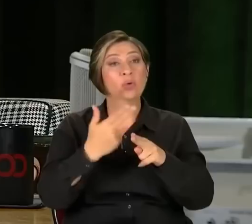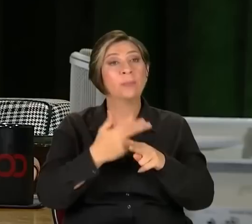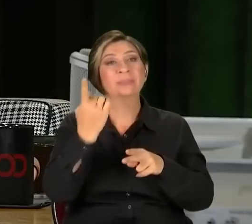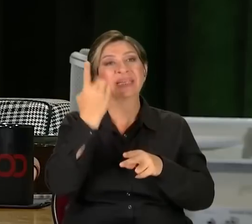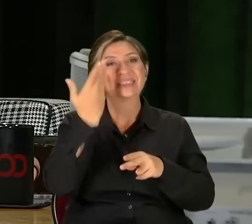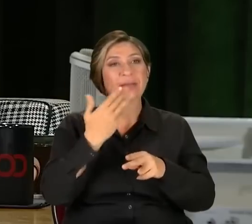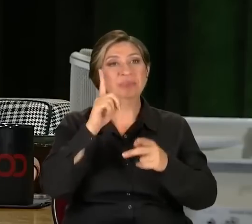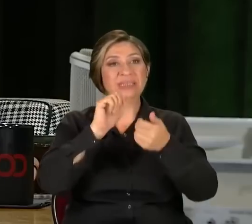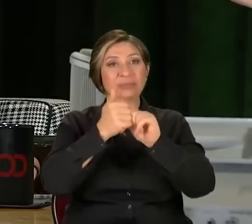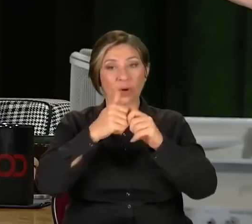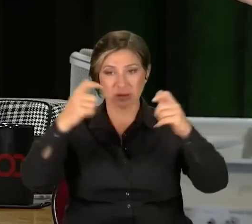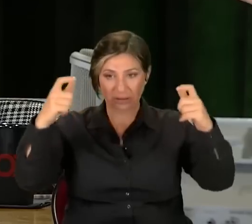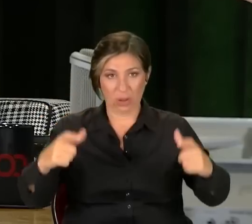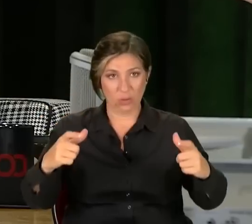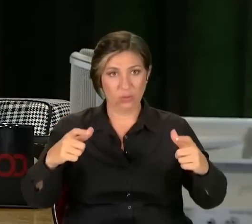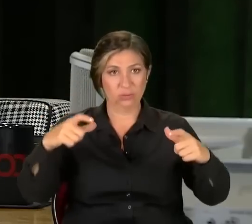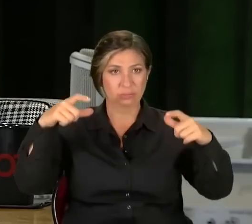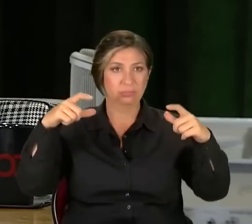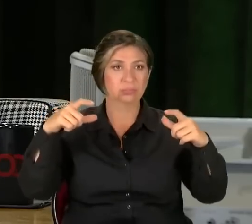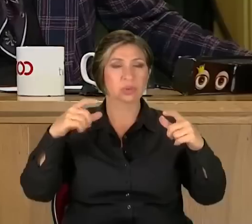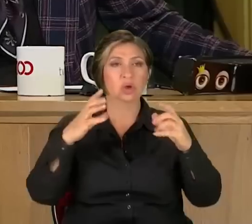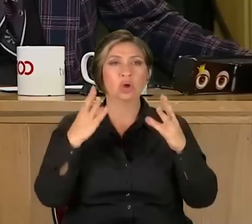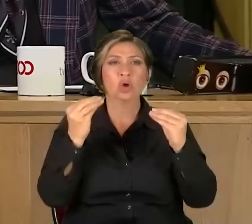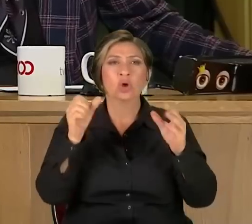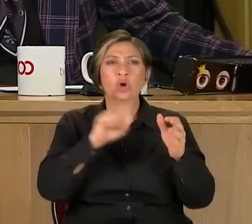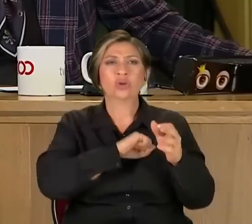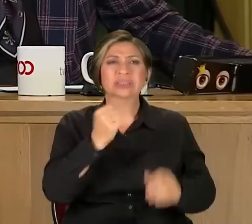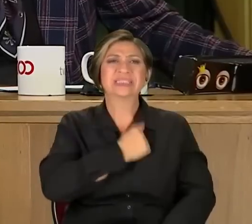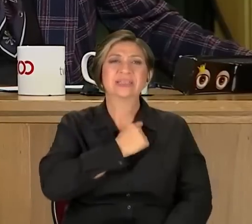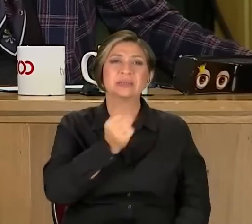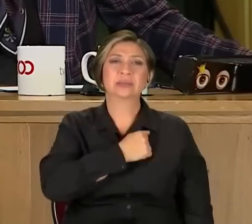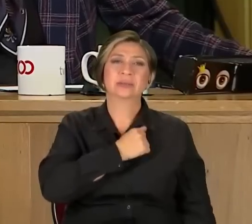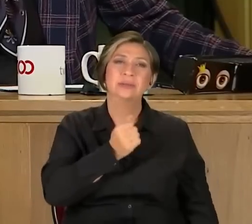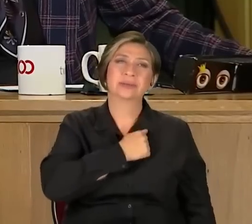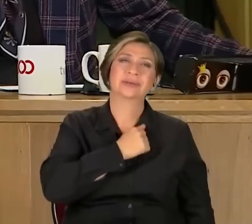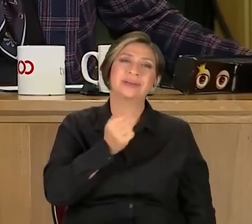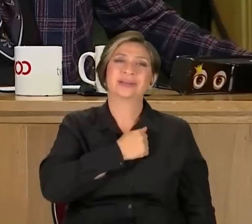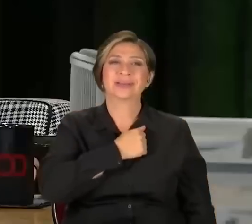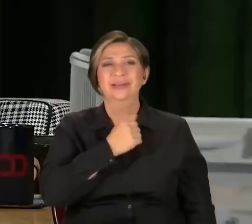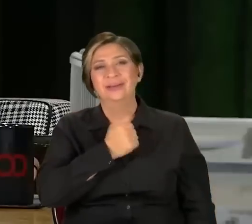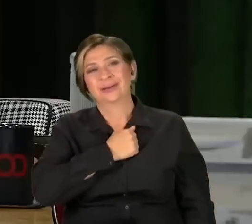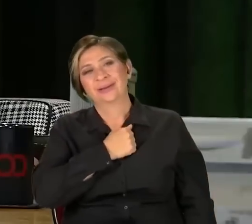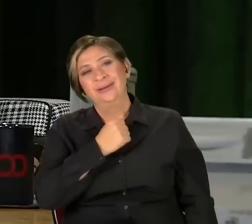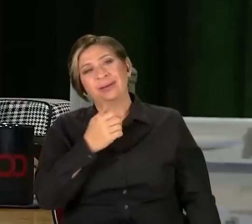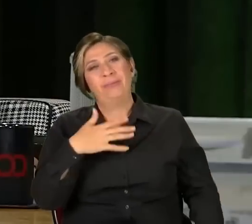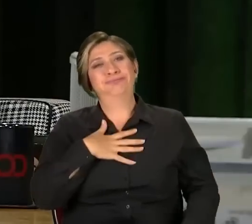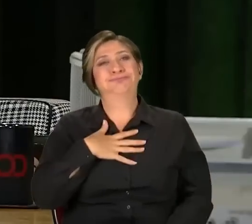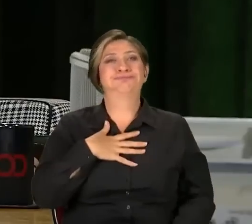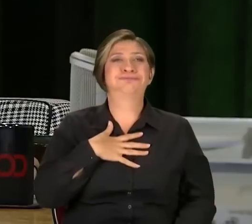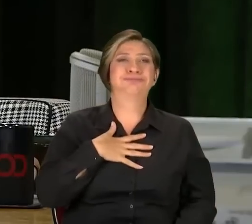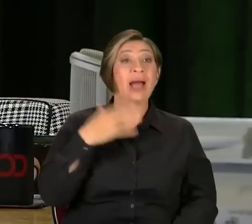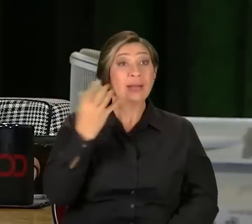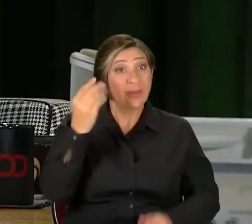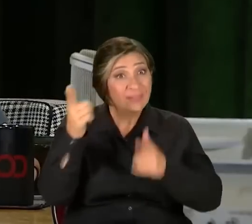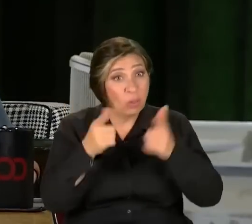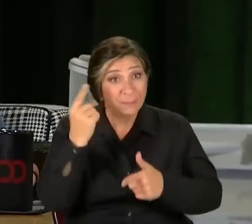tanesini seyrettim. Bir spor salonundaydı. Evet, evet, evet. Korkunç sıkıcıydı. Ve bunun nasıl bu kadar videolarımdan